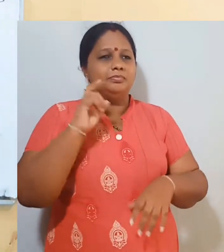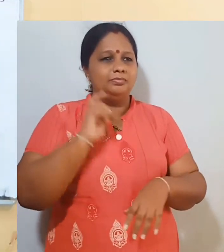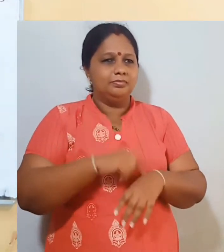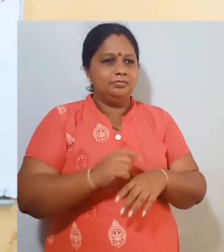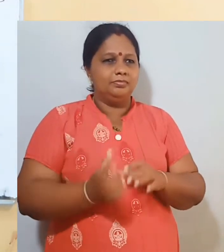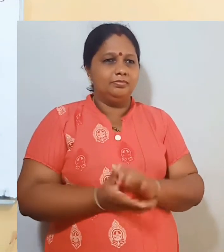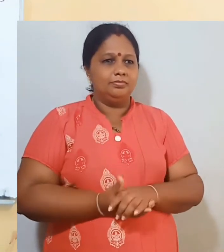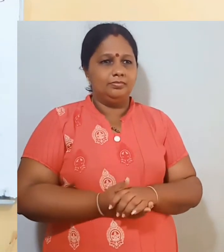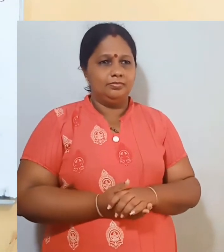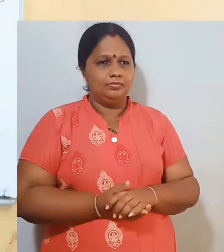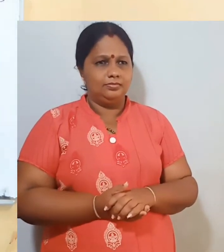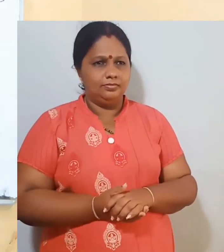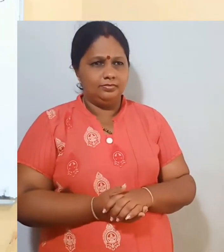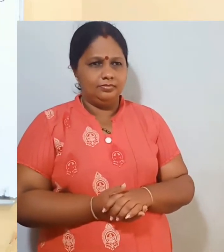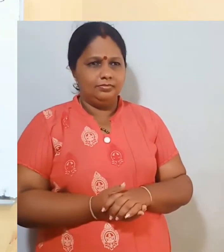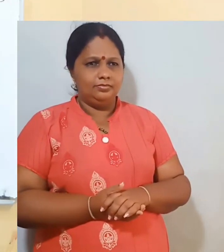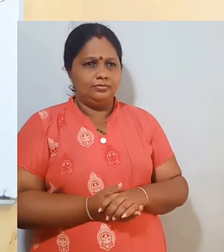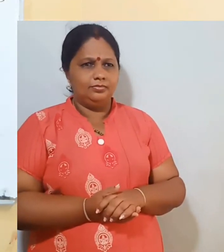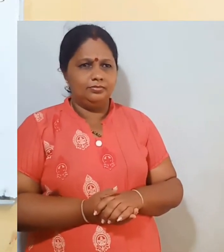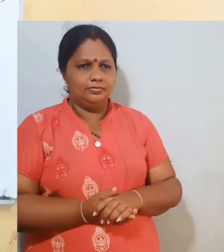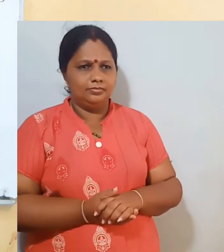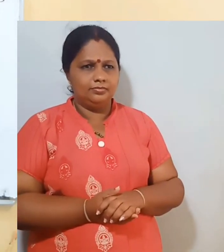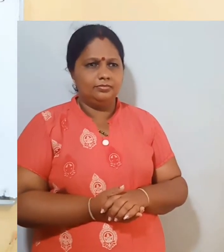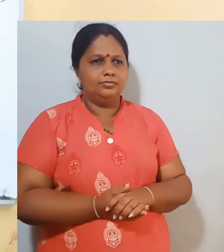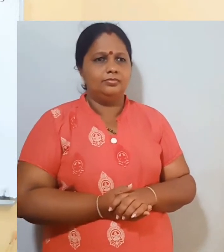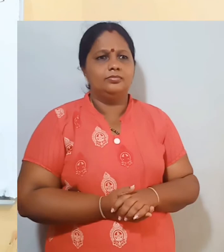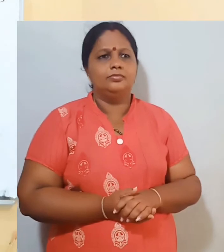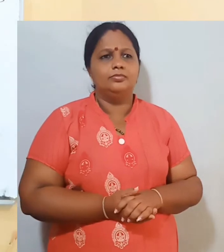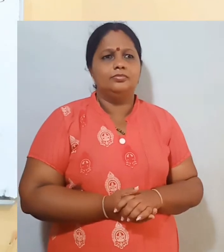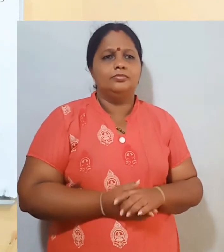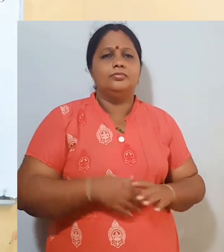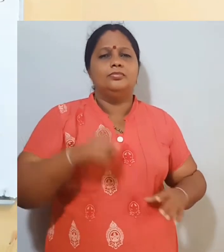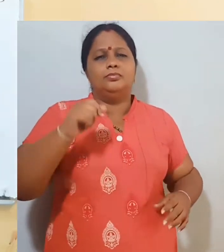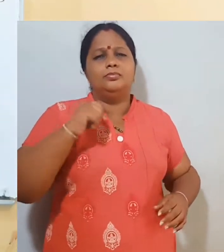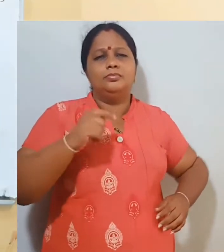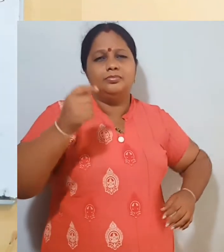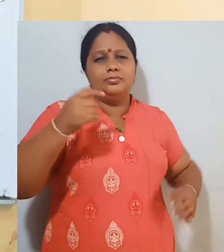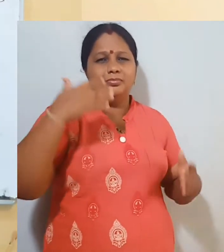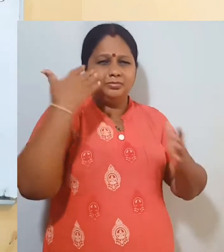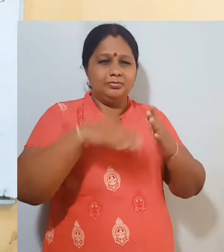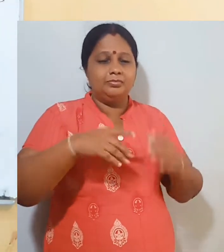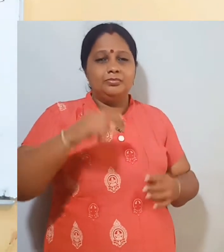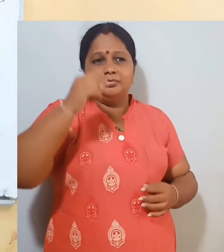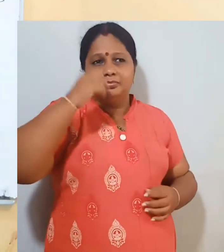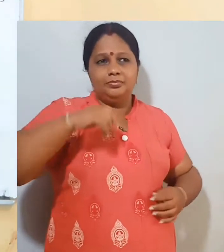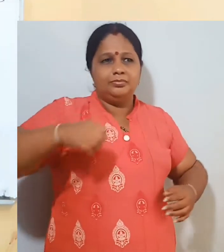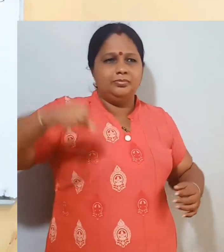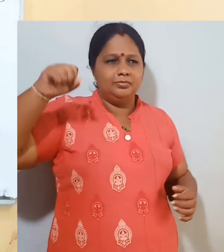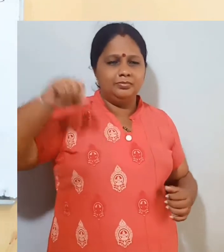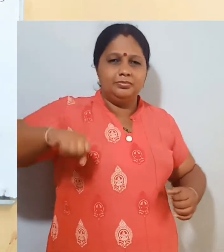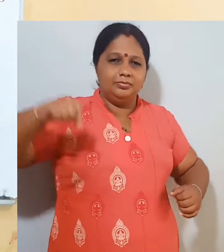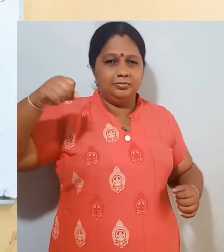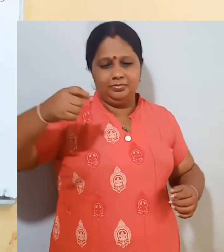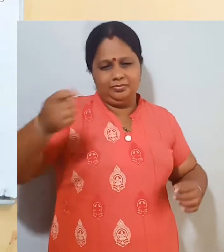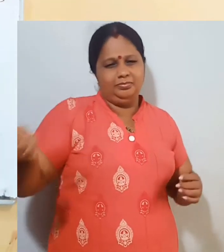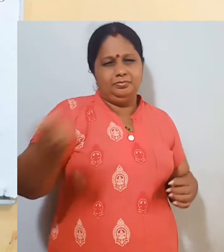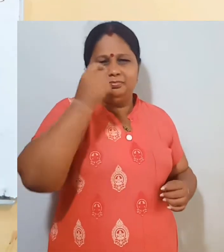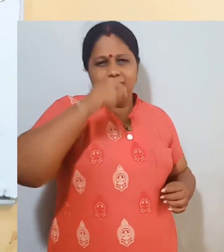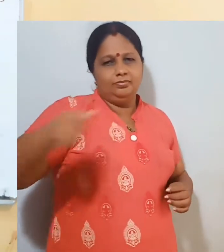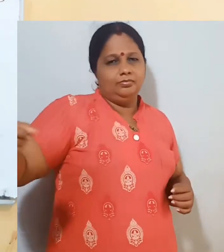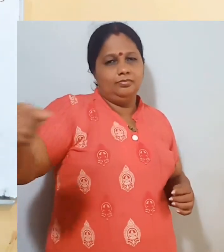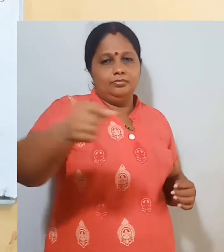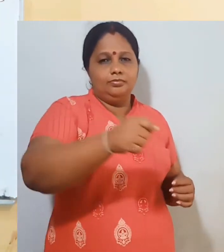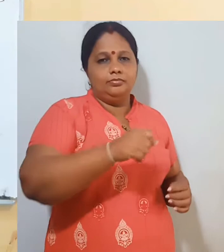நிலத்துல தோட்டத்துக்குள்ள மருந்தடிச்சாங்க மயங்கி விழுந்தா அவங்க உடுப்பெல்லாம் கலட்டி போட்டு ஃபுல்லா முழுக வாருங்க, ஃபுல்லா முழுகணும், முழித்து ஹாஸ்பிட்டலுக்கு கொண்டு